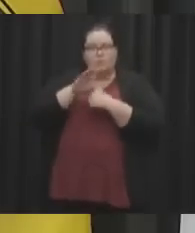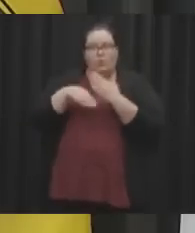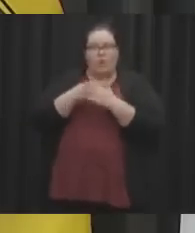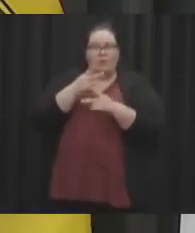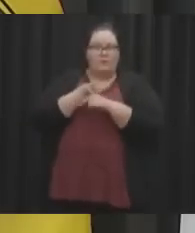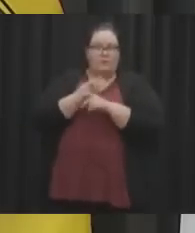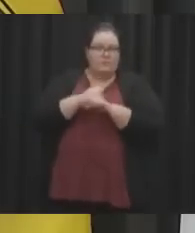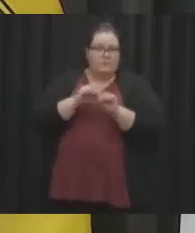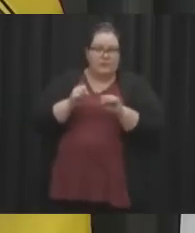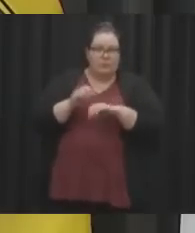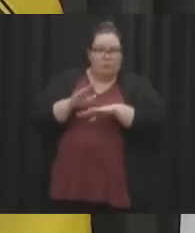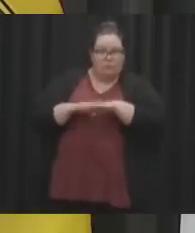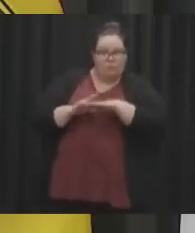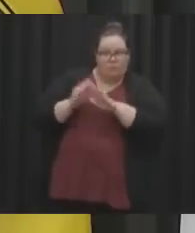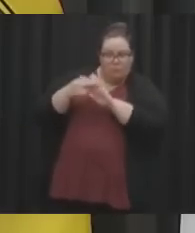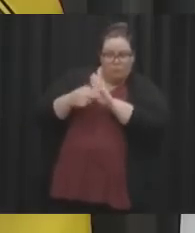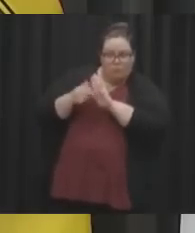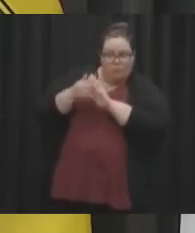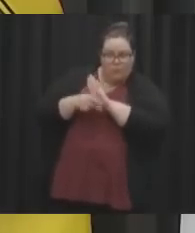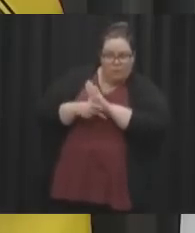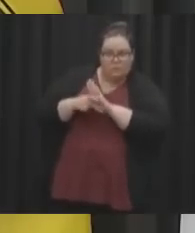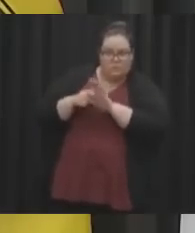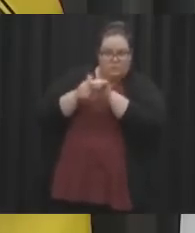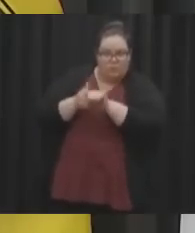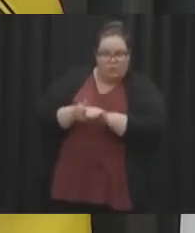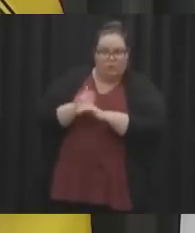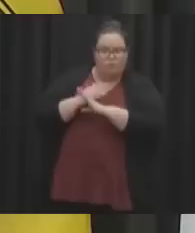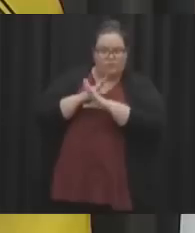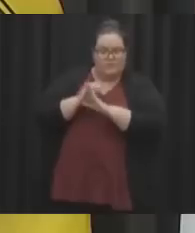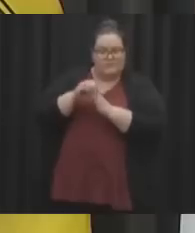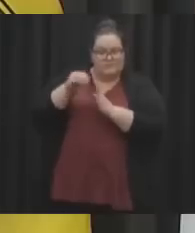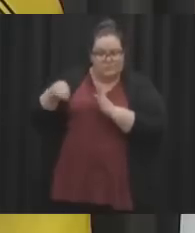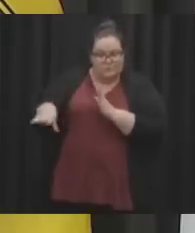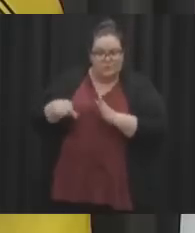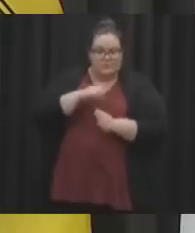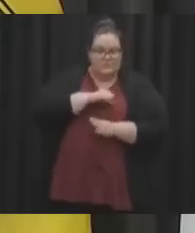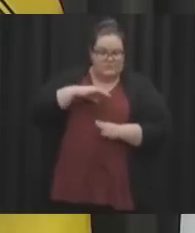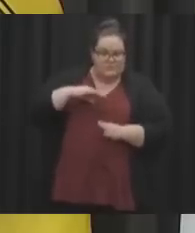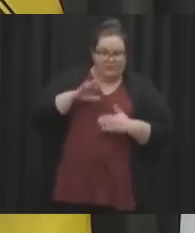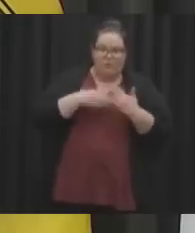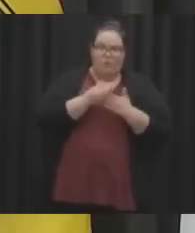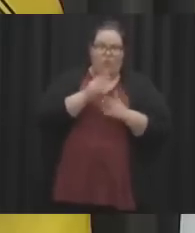avez parlé à un moment des masques obligatoires à l'extérieur dans